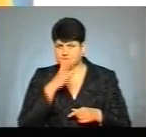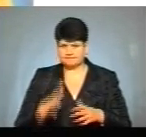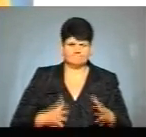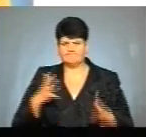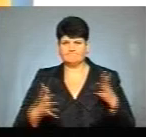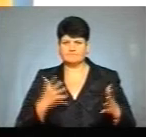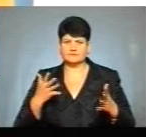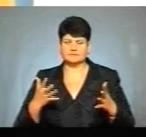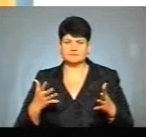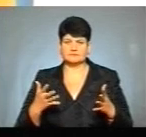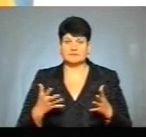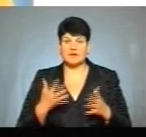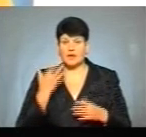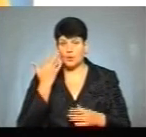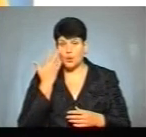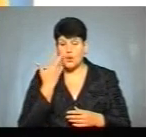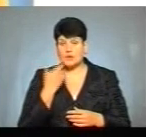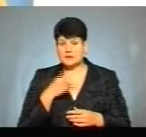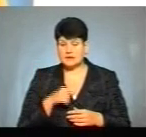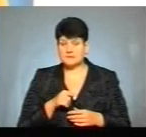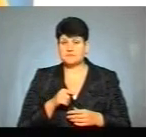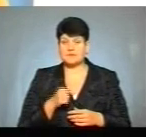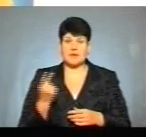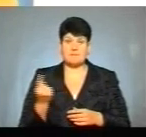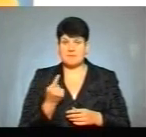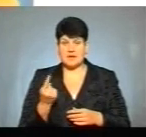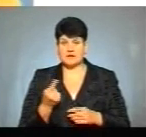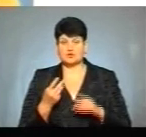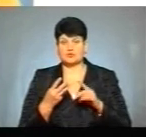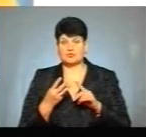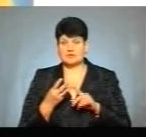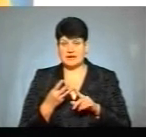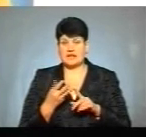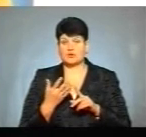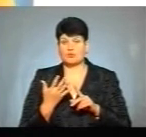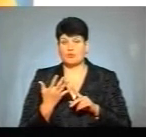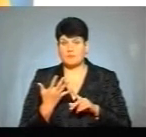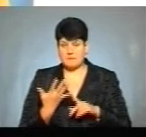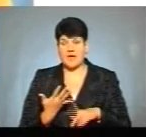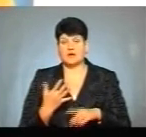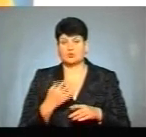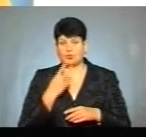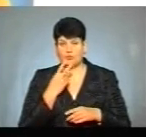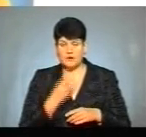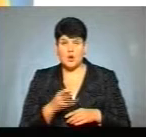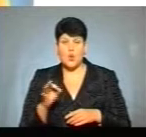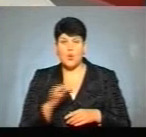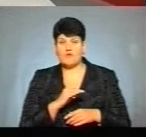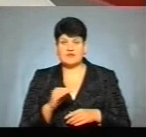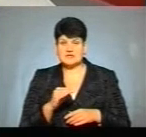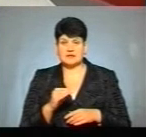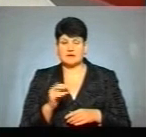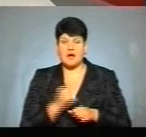імпульсивна. І коли на першому, третьому, п'ятому побаченні офіціантка, скажімо,